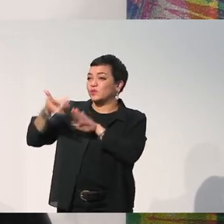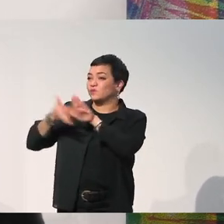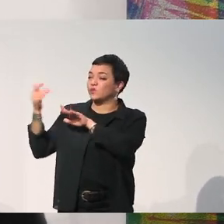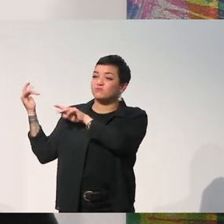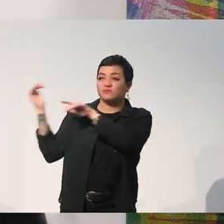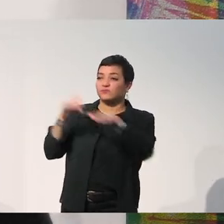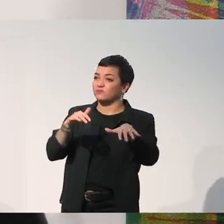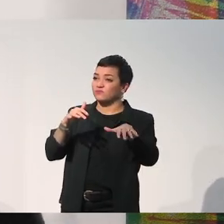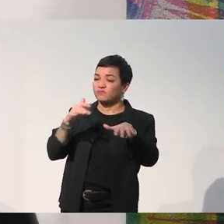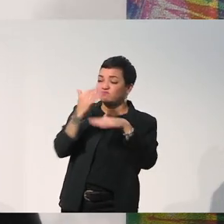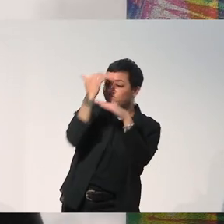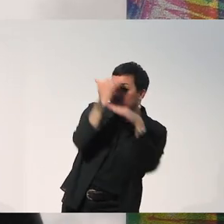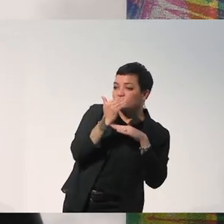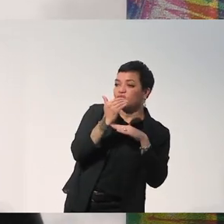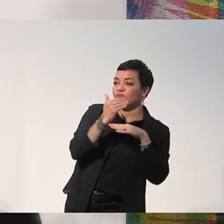ont été s'abriter